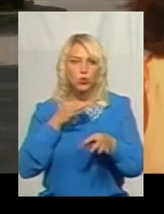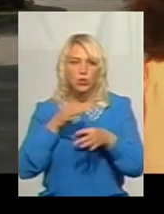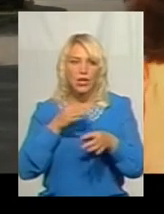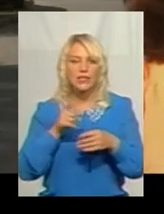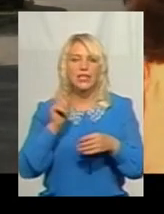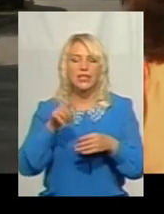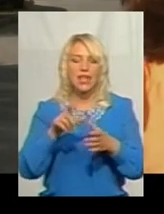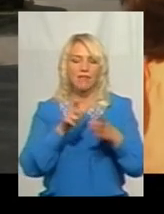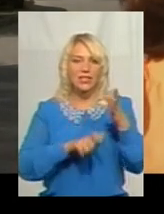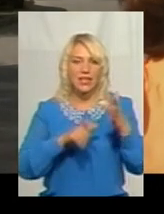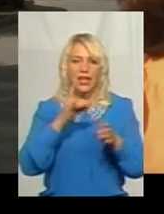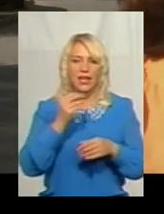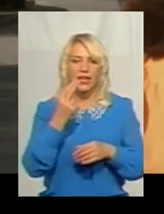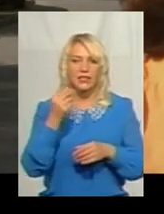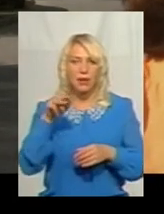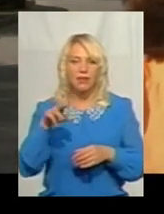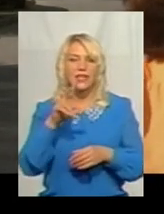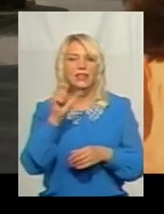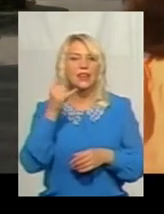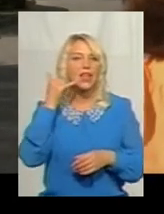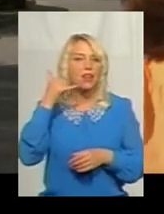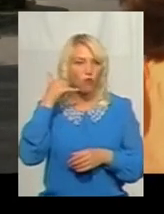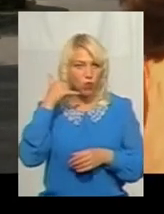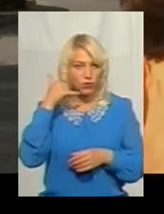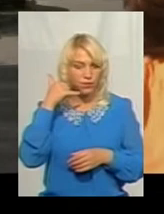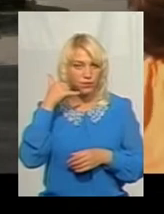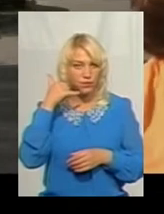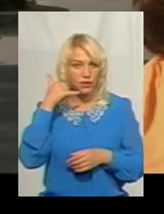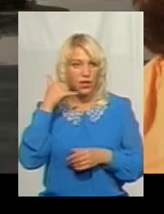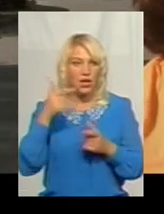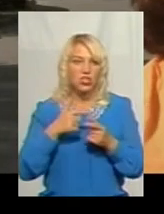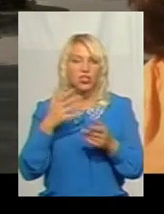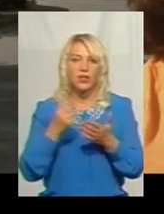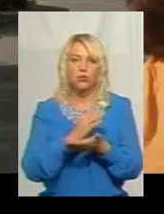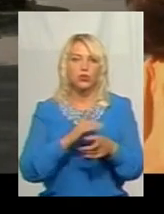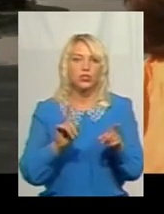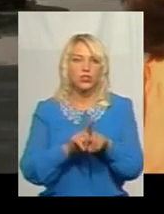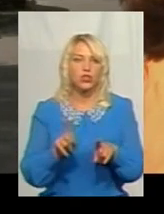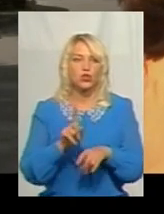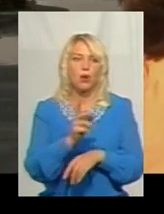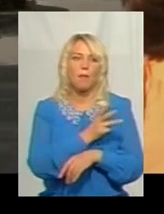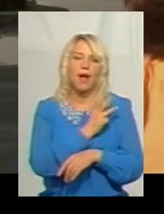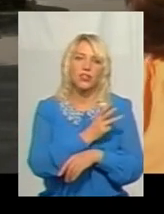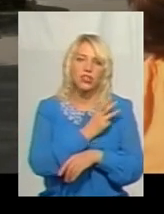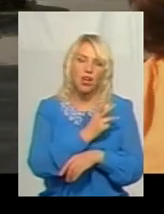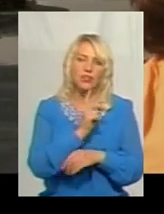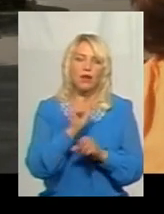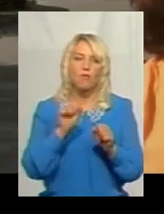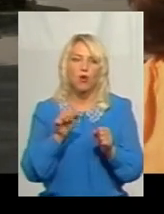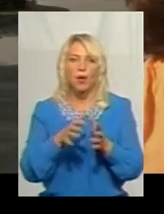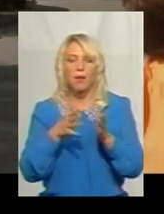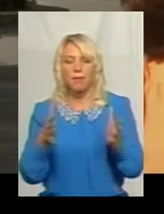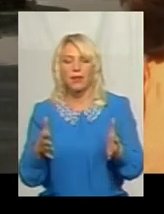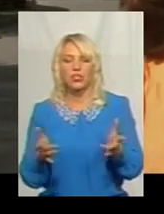вписувати рецепту за телефоном, тобто в телефонному режимі. Чи не вийде так, що бажаючи якомога більше